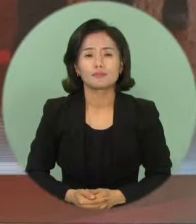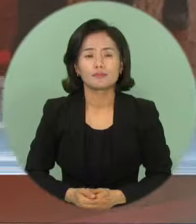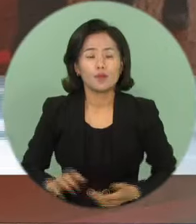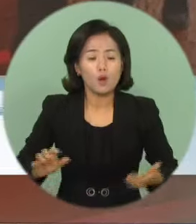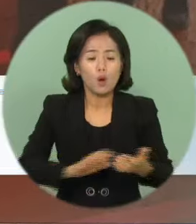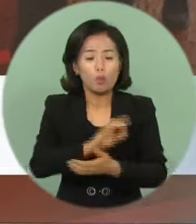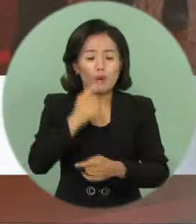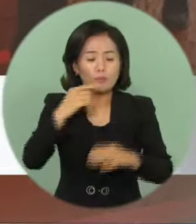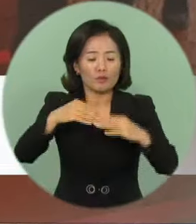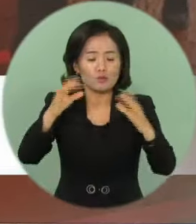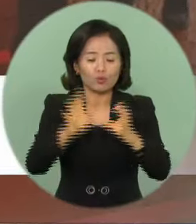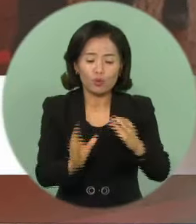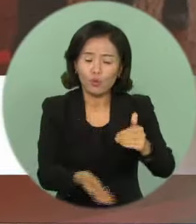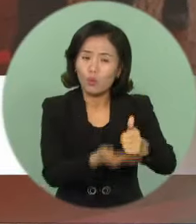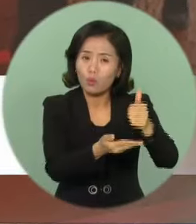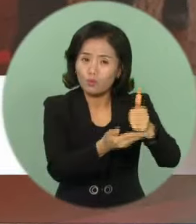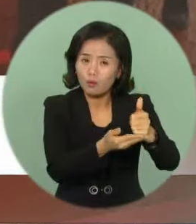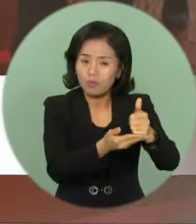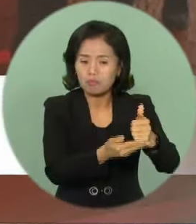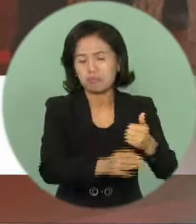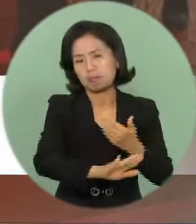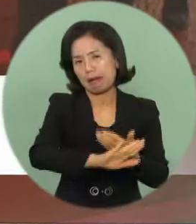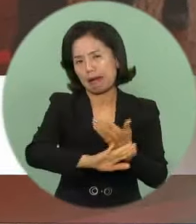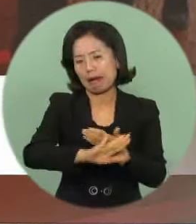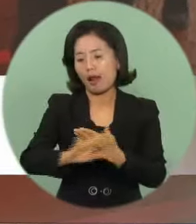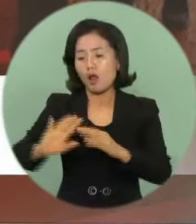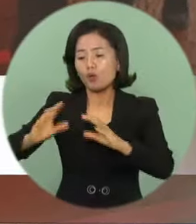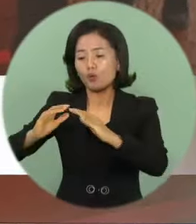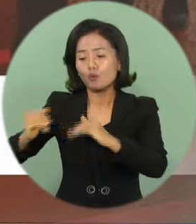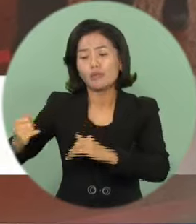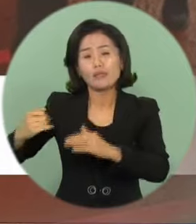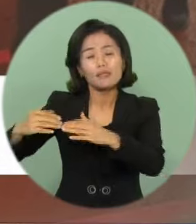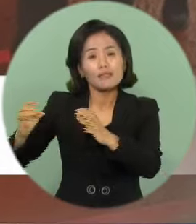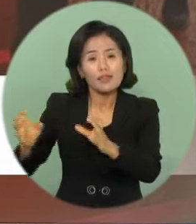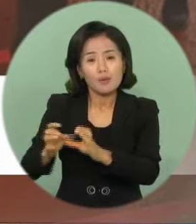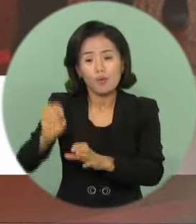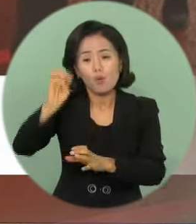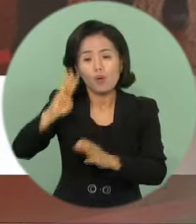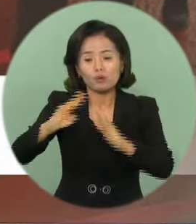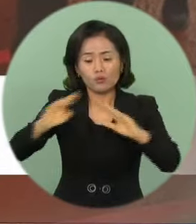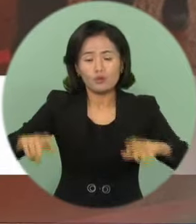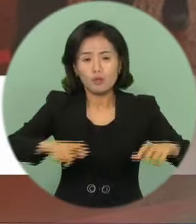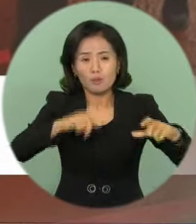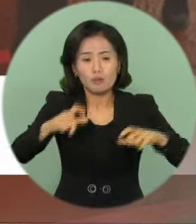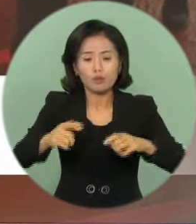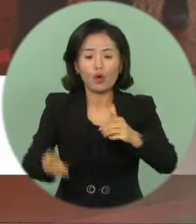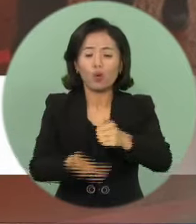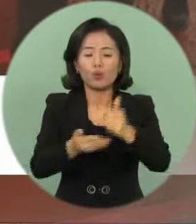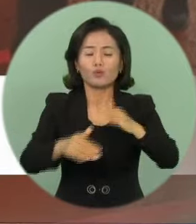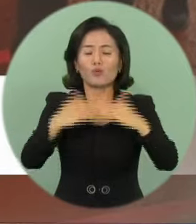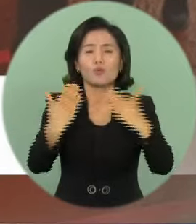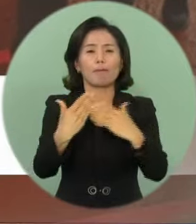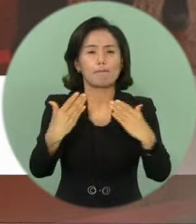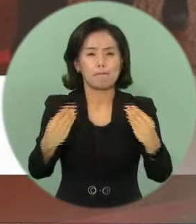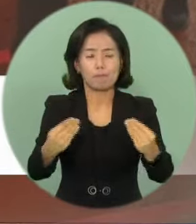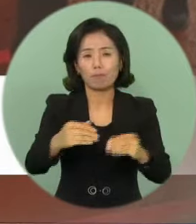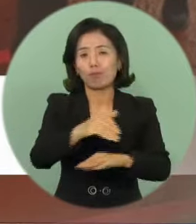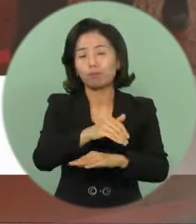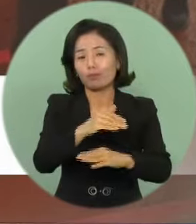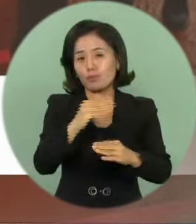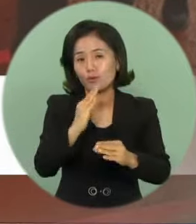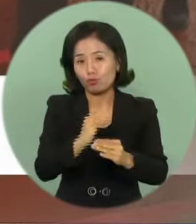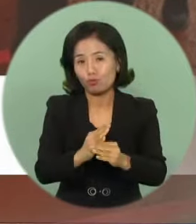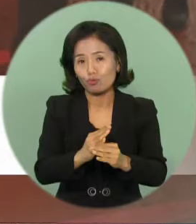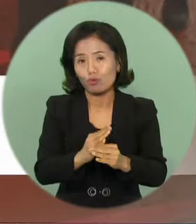복잡한 민주당 공천과 달리 여당인 국민의 힘은 광주전남 지역 공천 작업을 일찌감치 마무리하는 모양세입니다